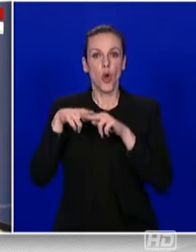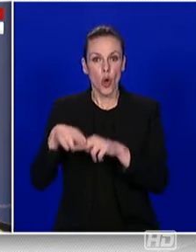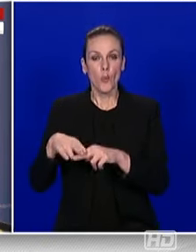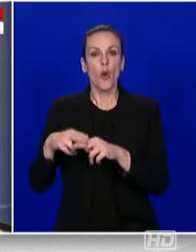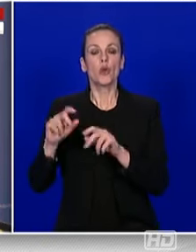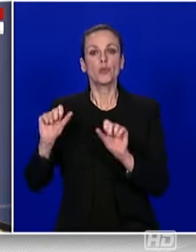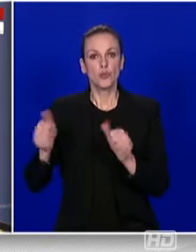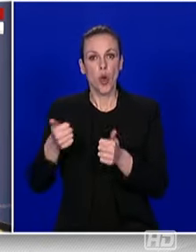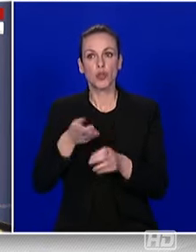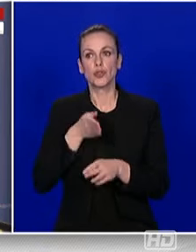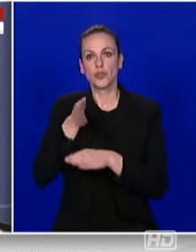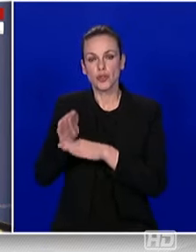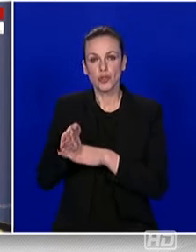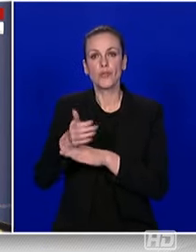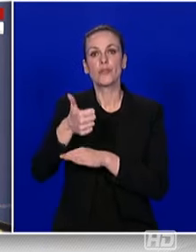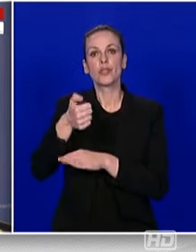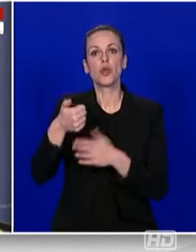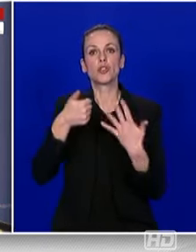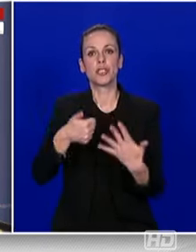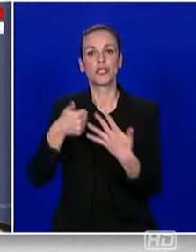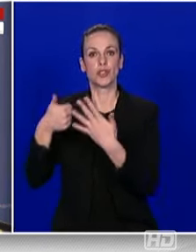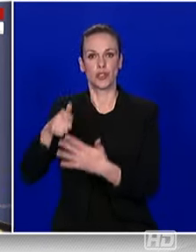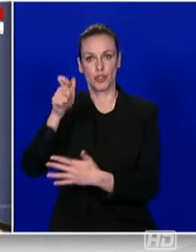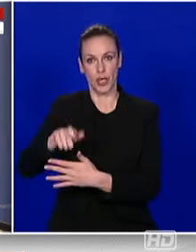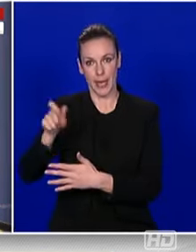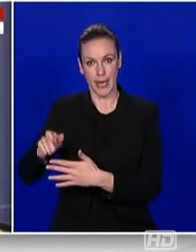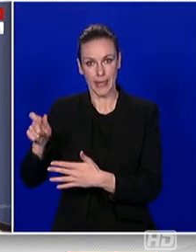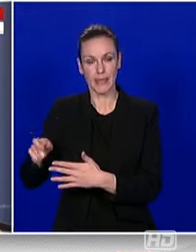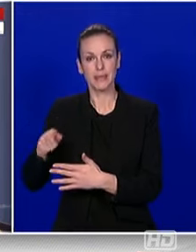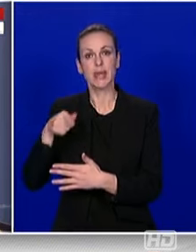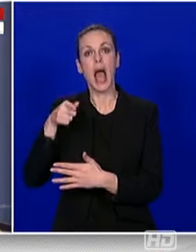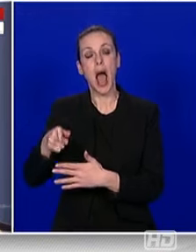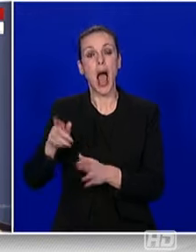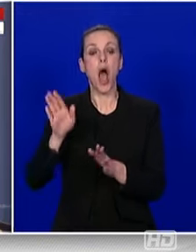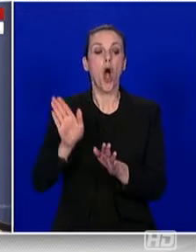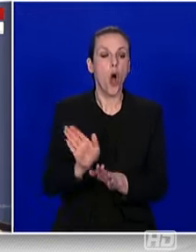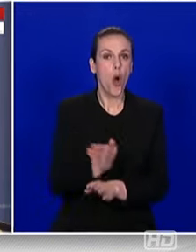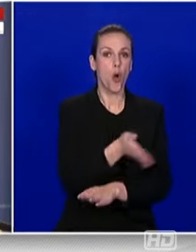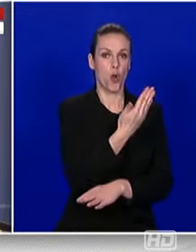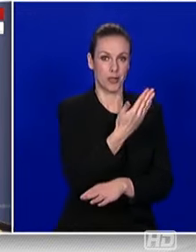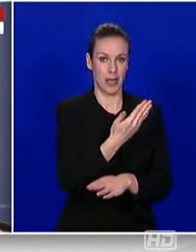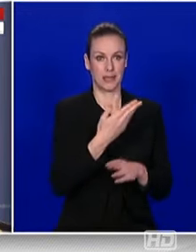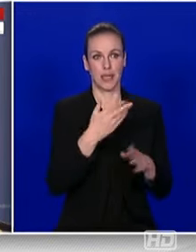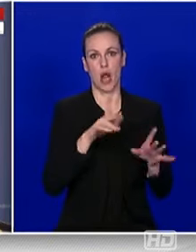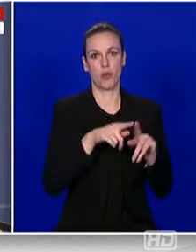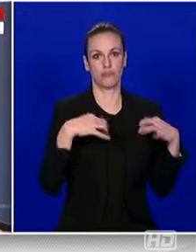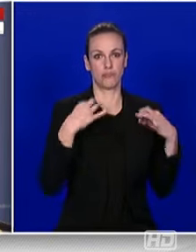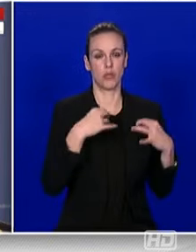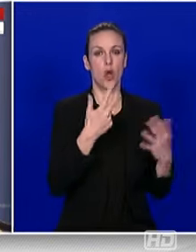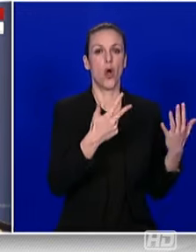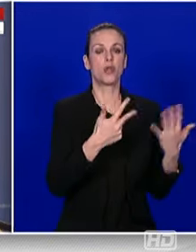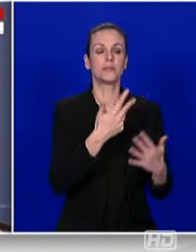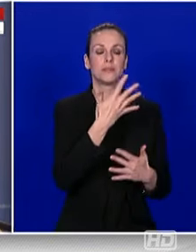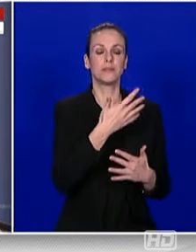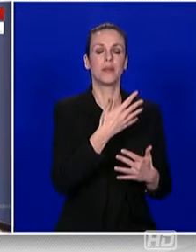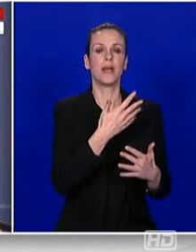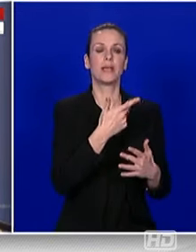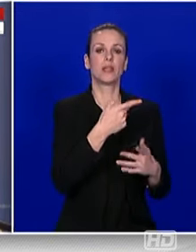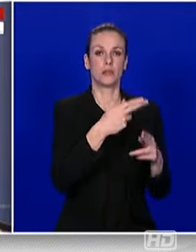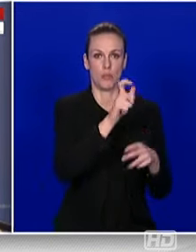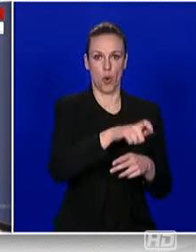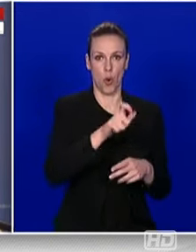zaprimili 166 osoba, a otpušteno je 75 osoba. Do